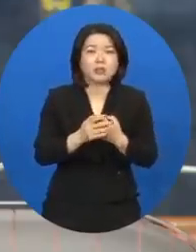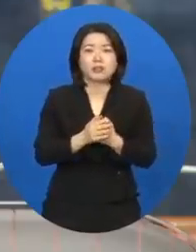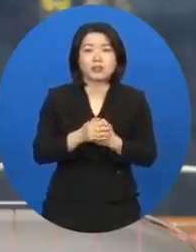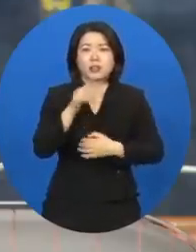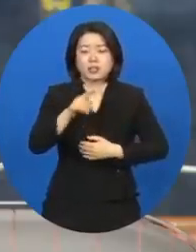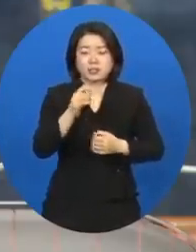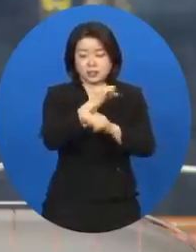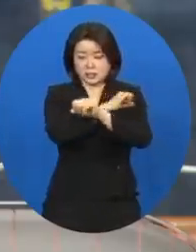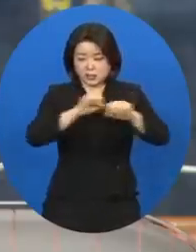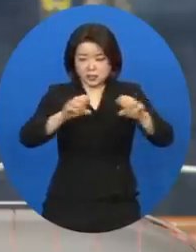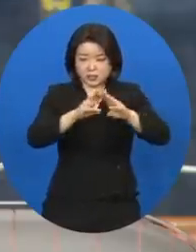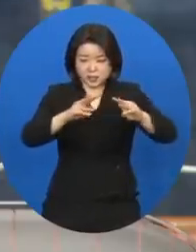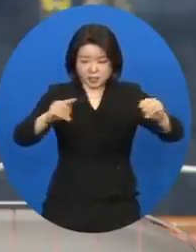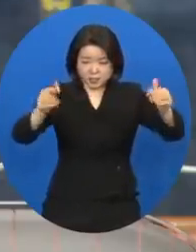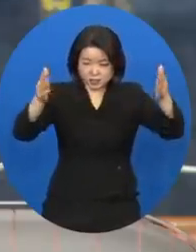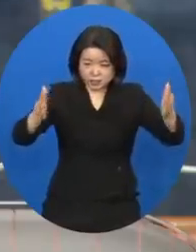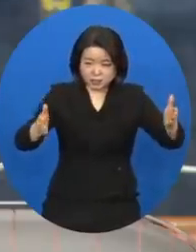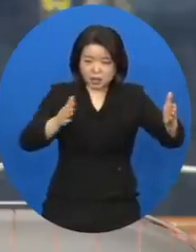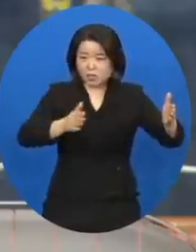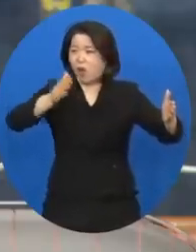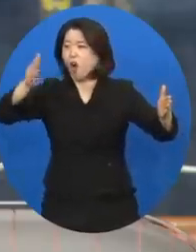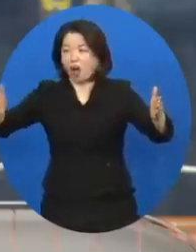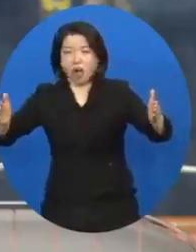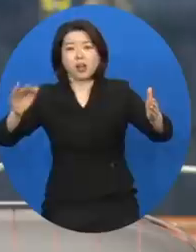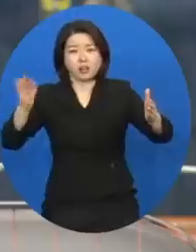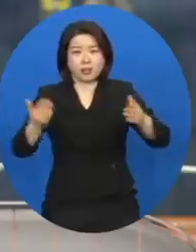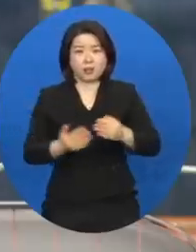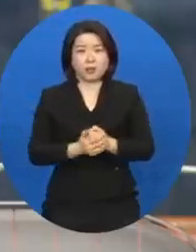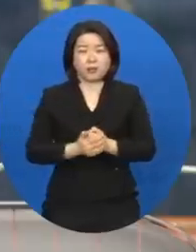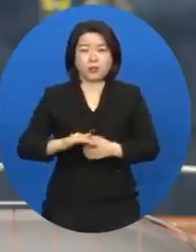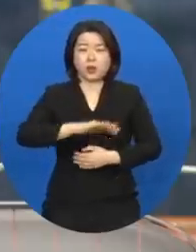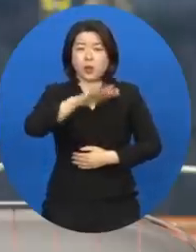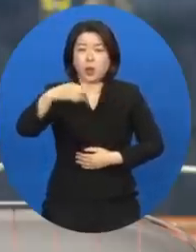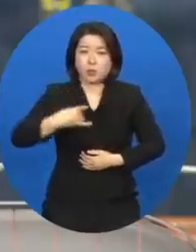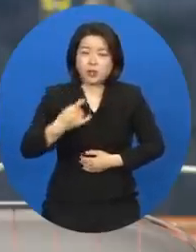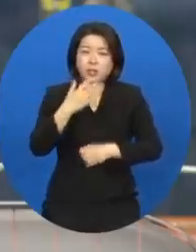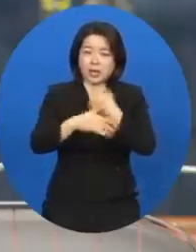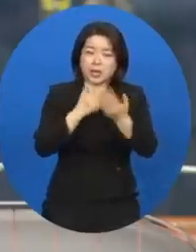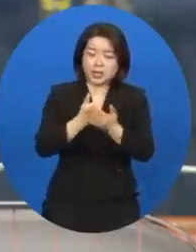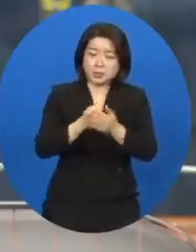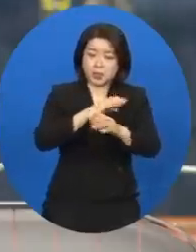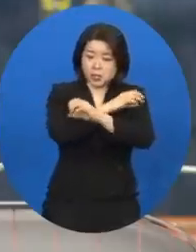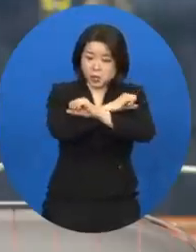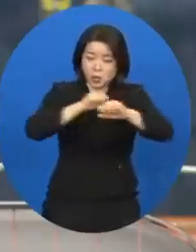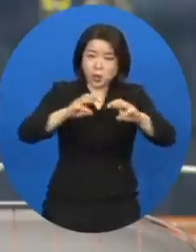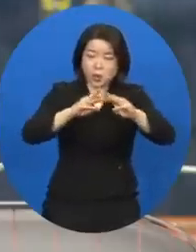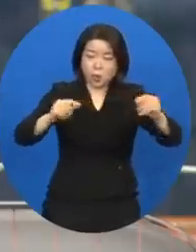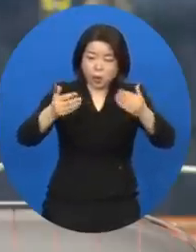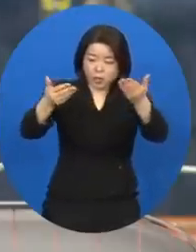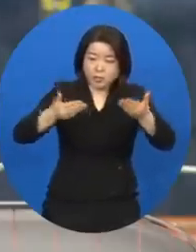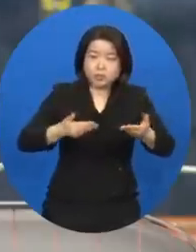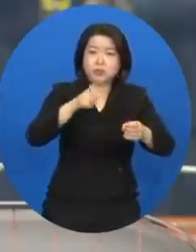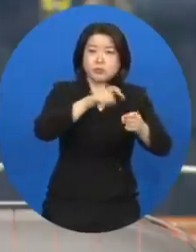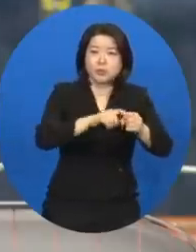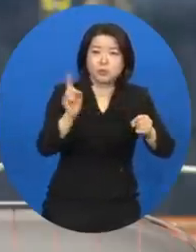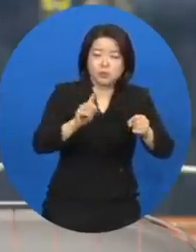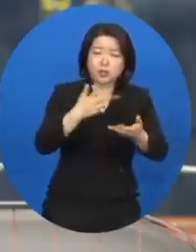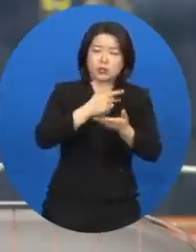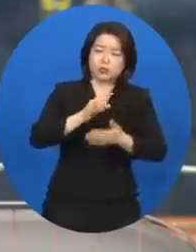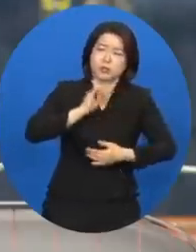그 광야 기간은 더 길어져요. 우리에게 하나님이 광야를 주신 이유는 오직 주님만 믿고 주님만